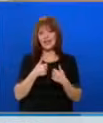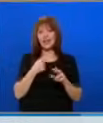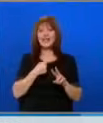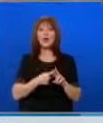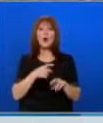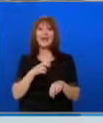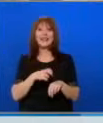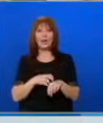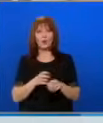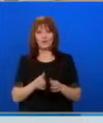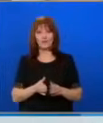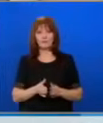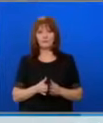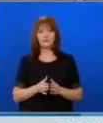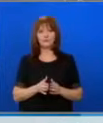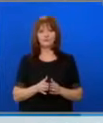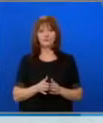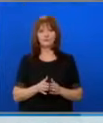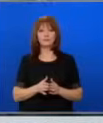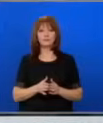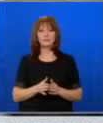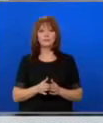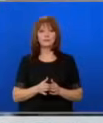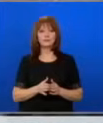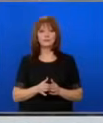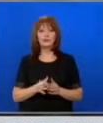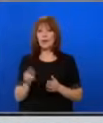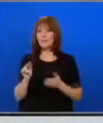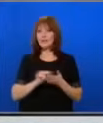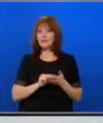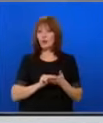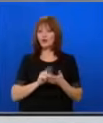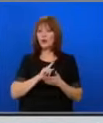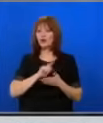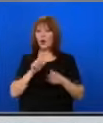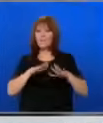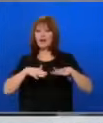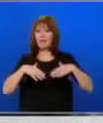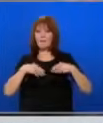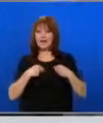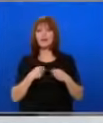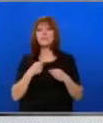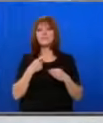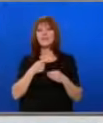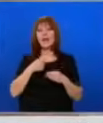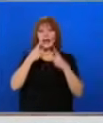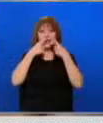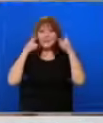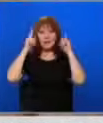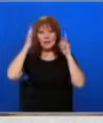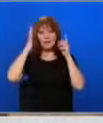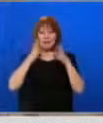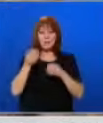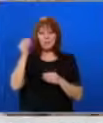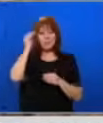премиер Николай Денков. Вижте в репортажа. Писмото си до парламента на страната, нидерландското правителство